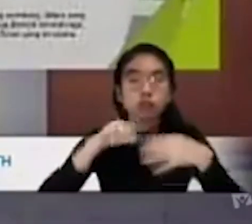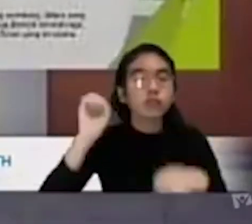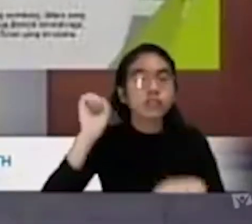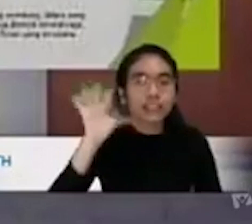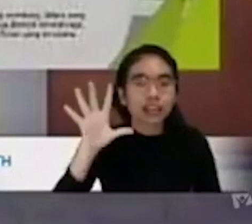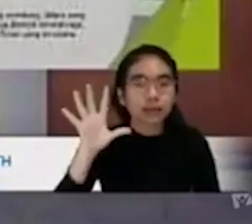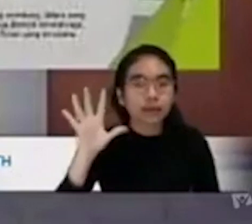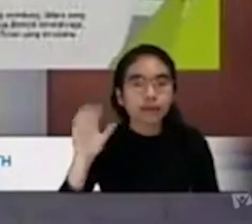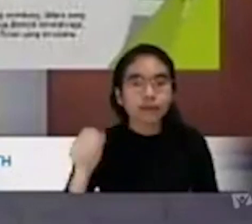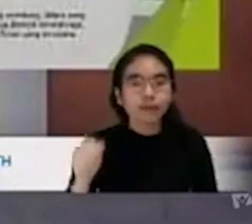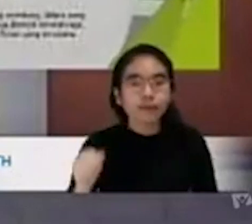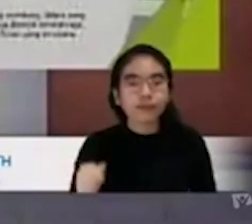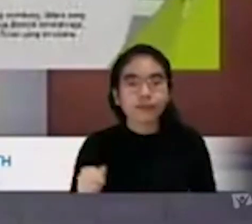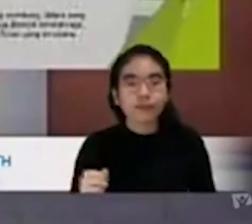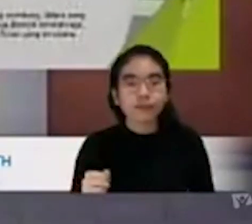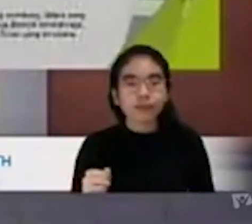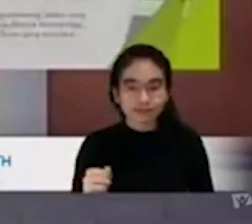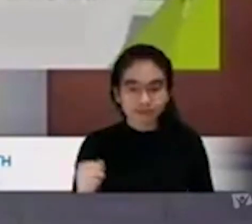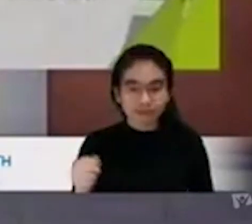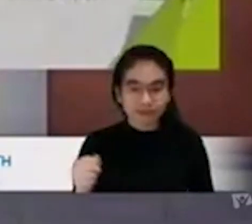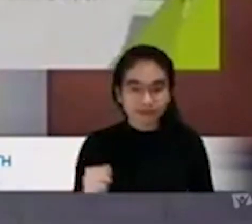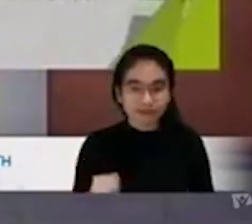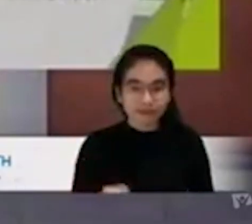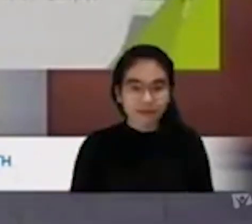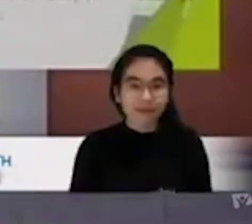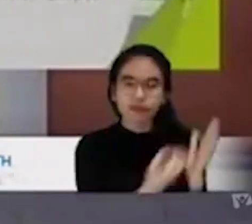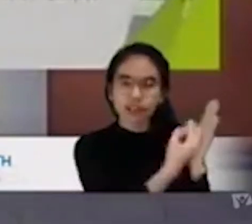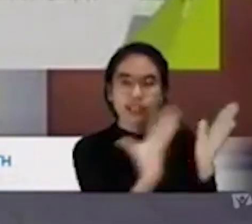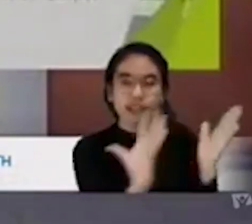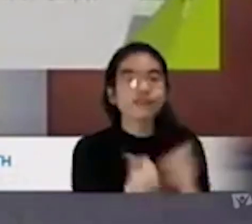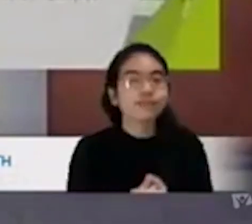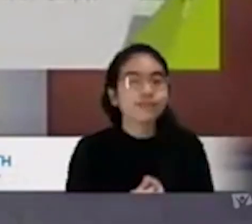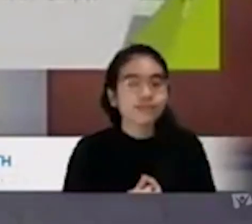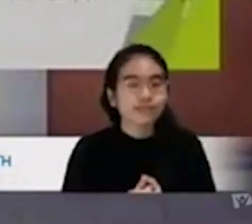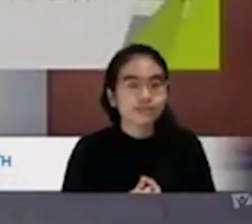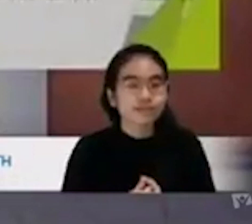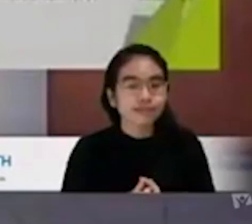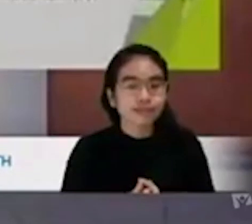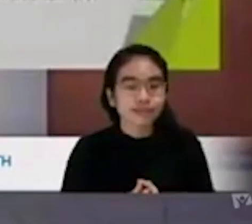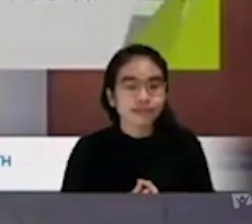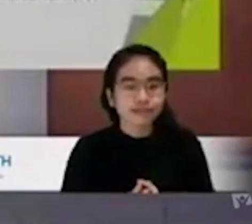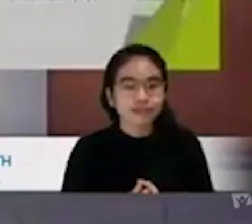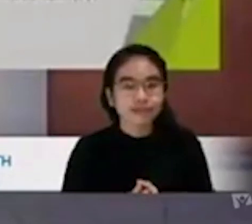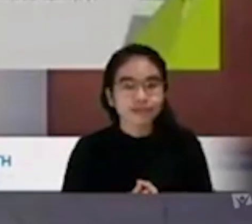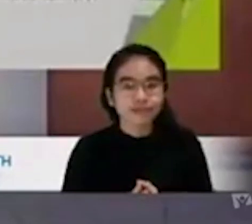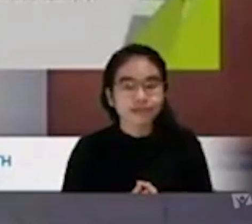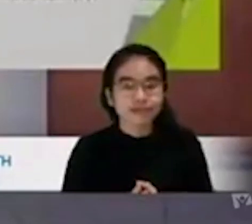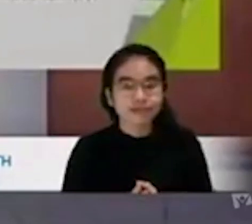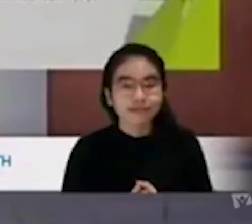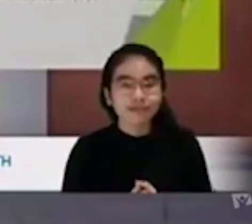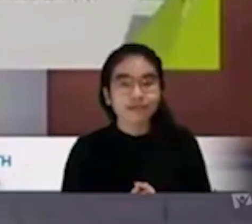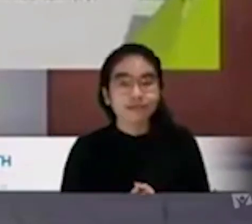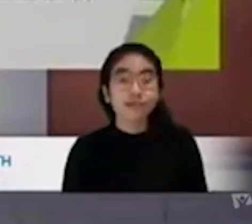yang ke-13, garam dunia dan terang dunia. Kita percaya dengan